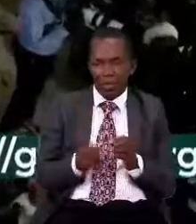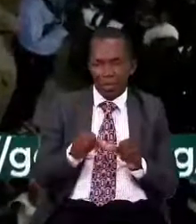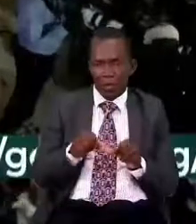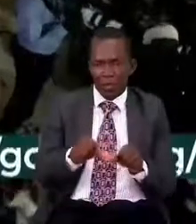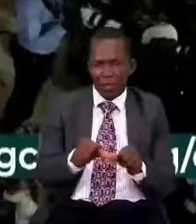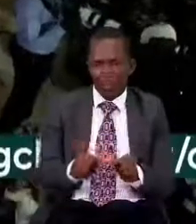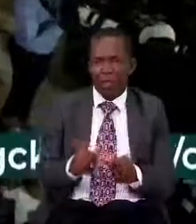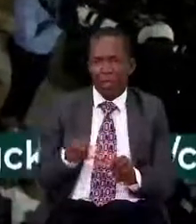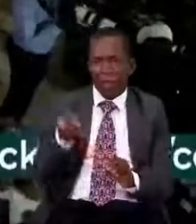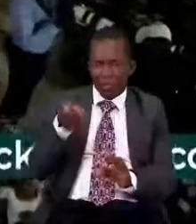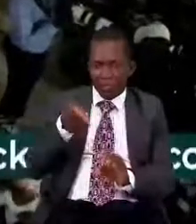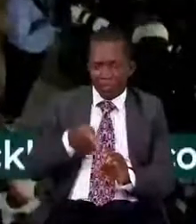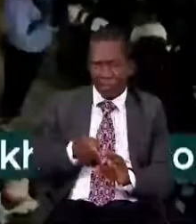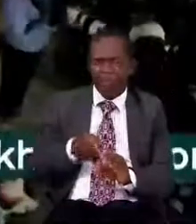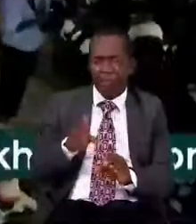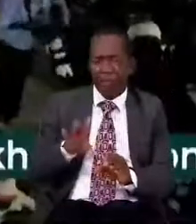soyez remplis